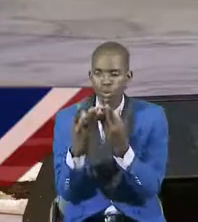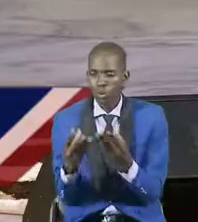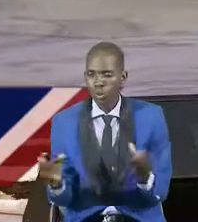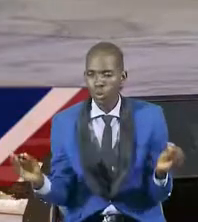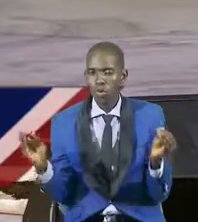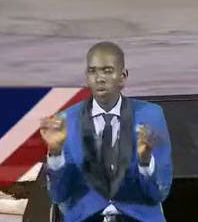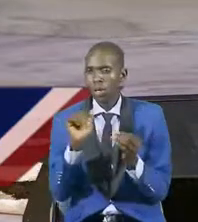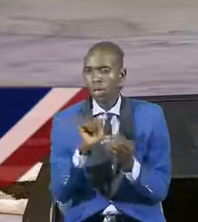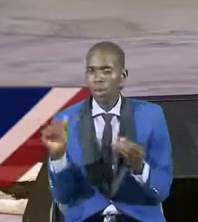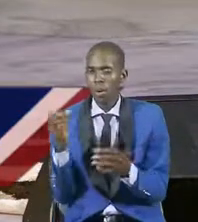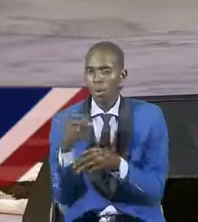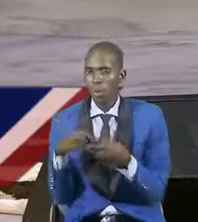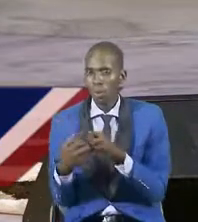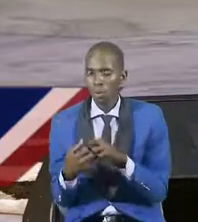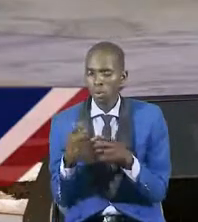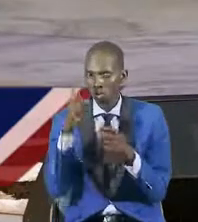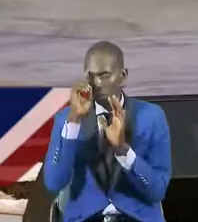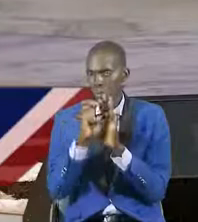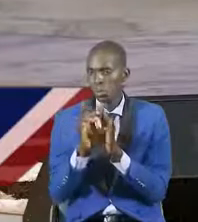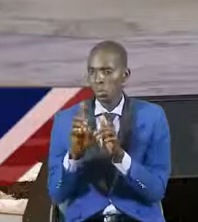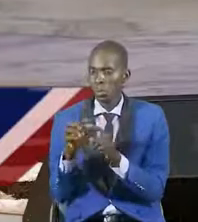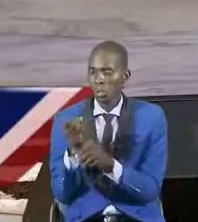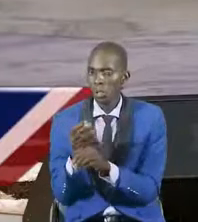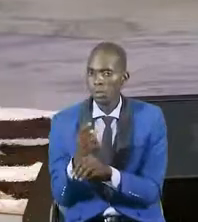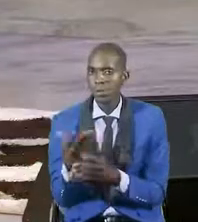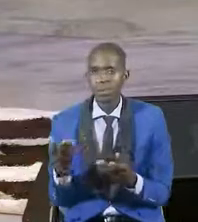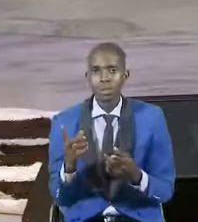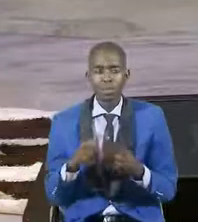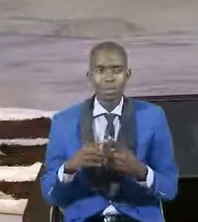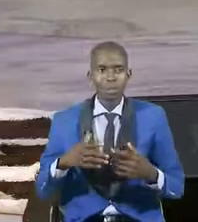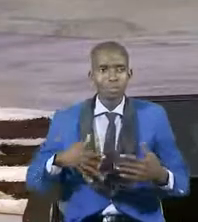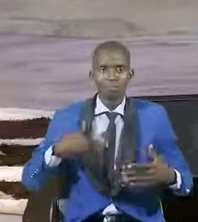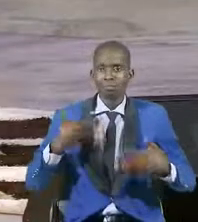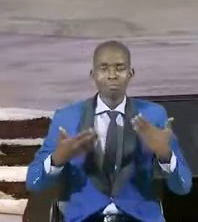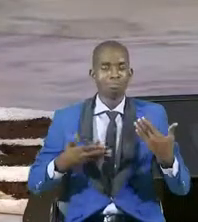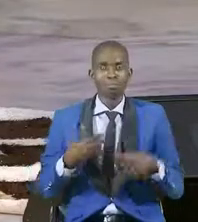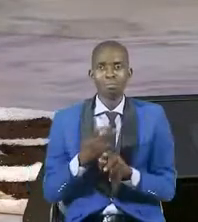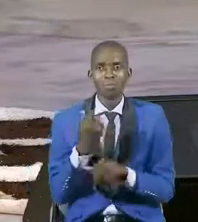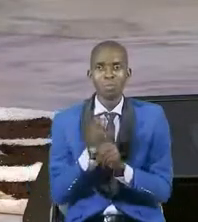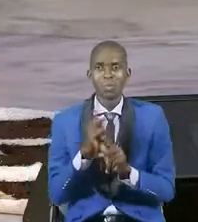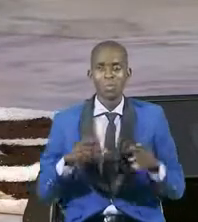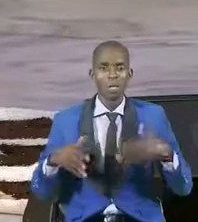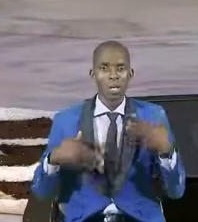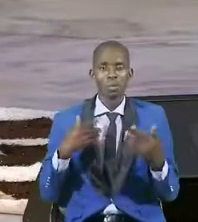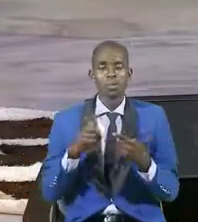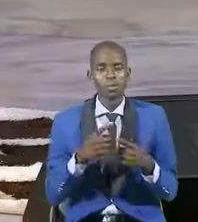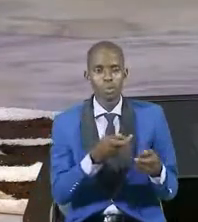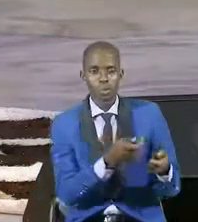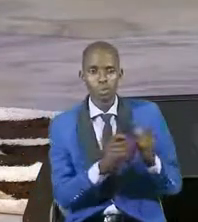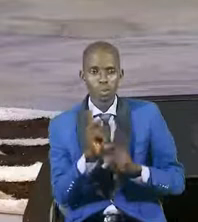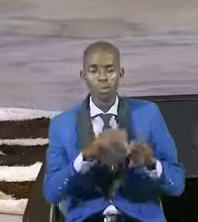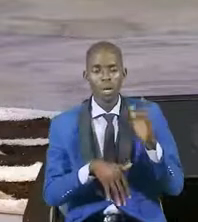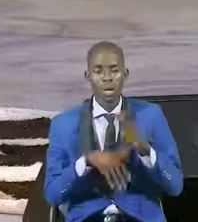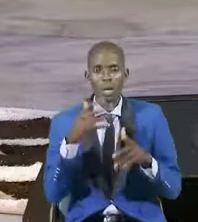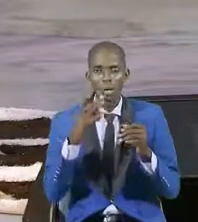résoudre un problème, pour conseiller, pour illuminer les gens, et pour les faire sortir des ténèbres,